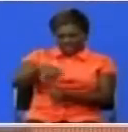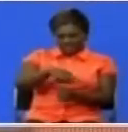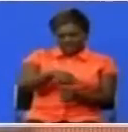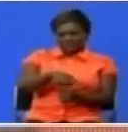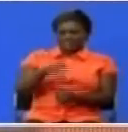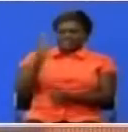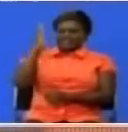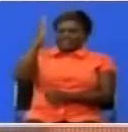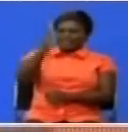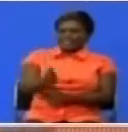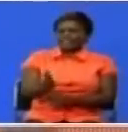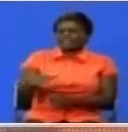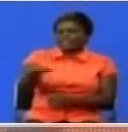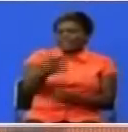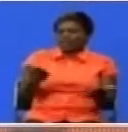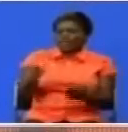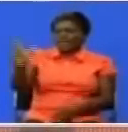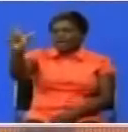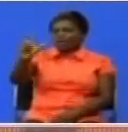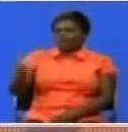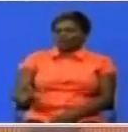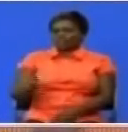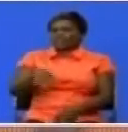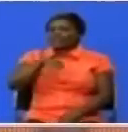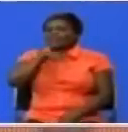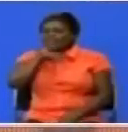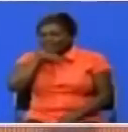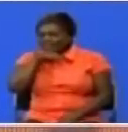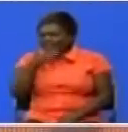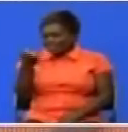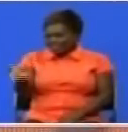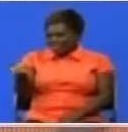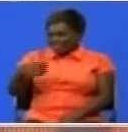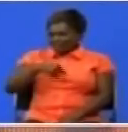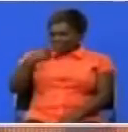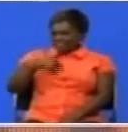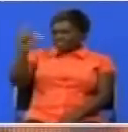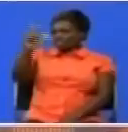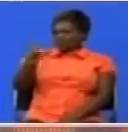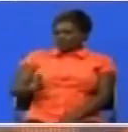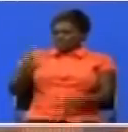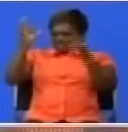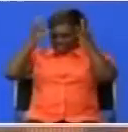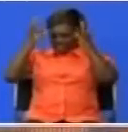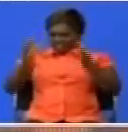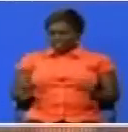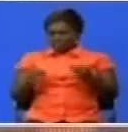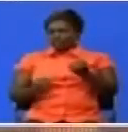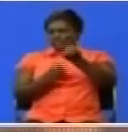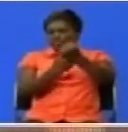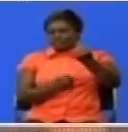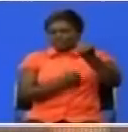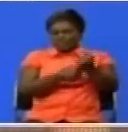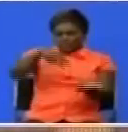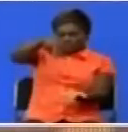Moja kwa moja tufululize hadi maeneo ya pwani, ambapo kiongozi wa CORD Raila Odinga amezuru pwani ya Kenya katika hatua ya kumpa mgombea wa CORD